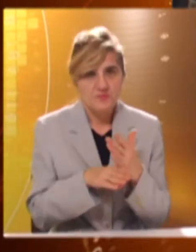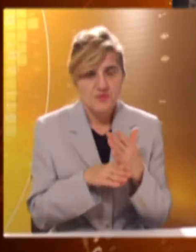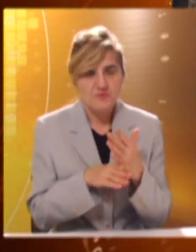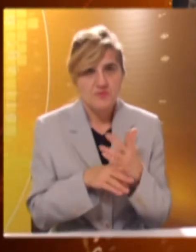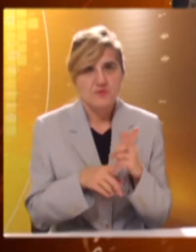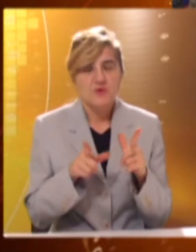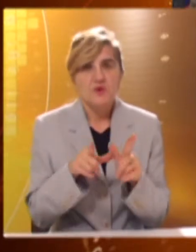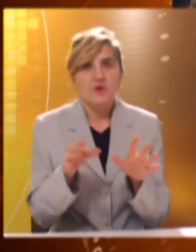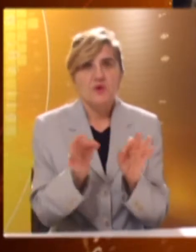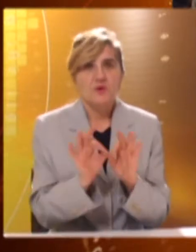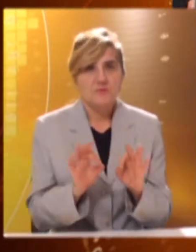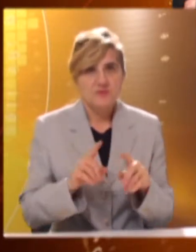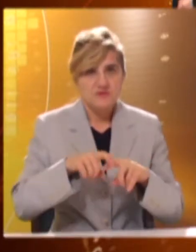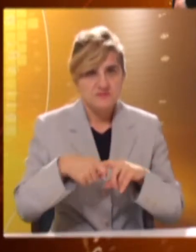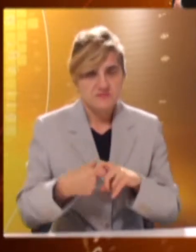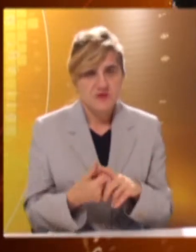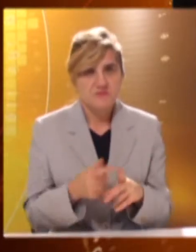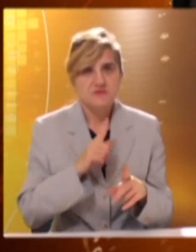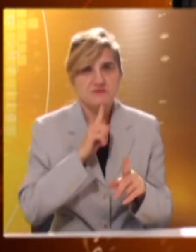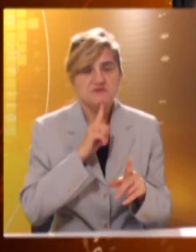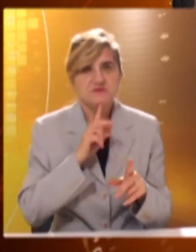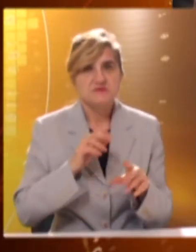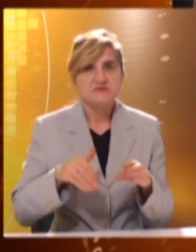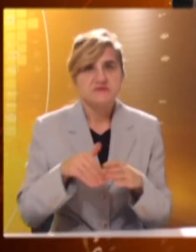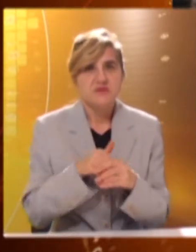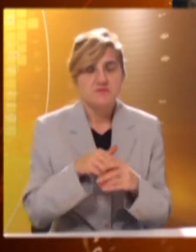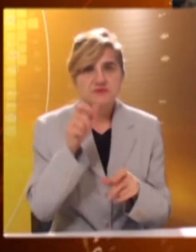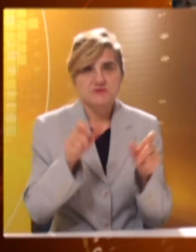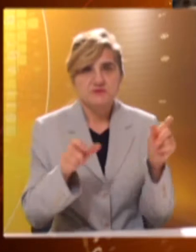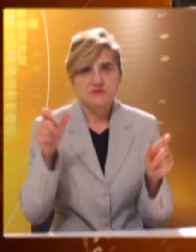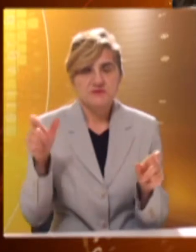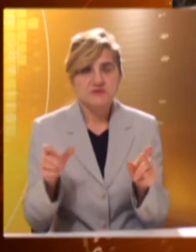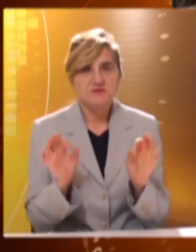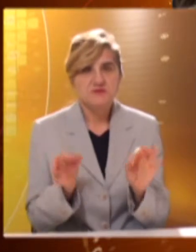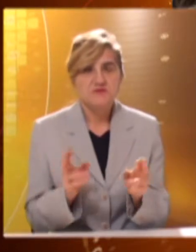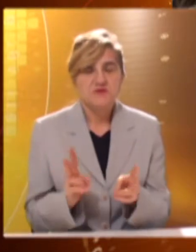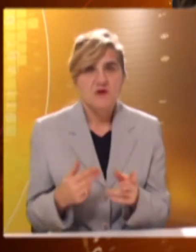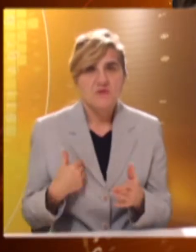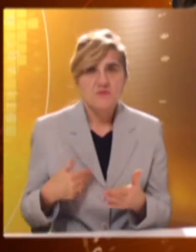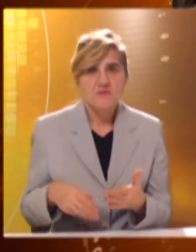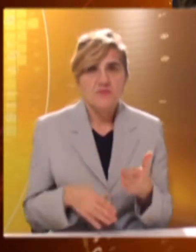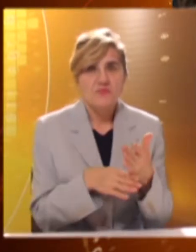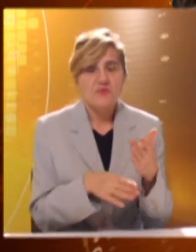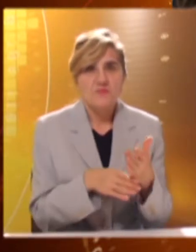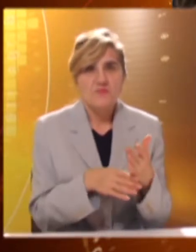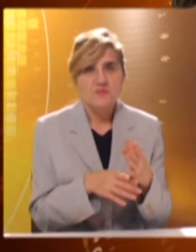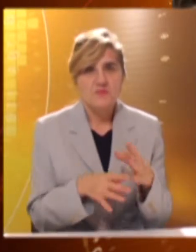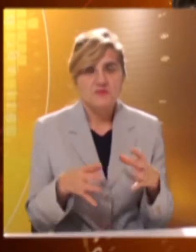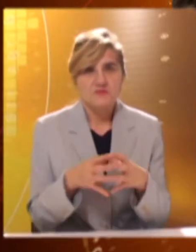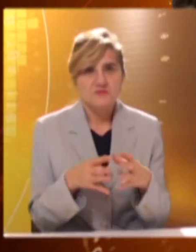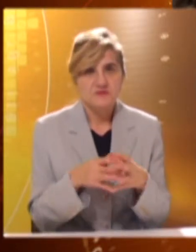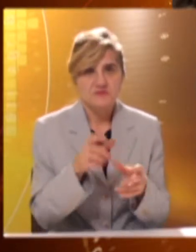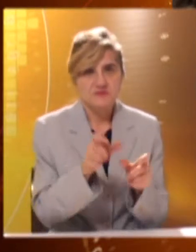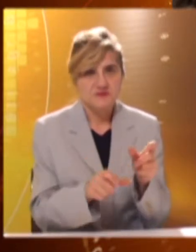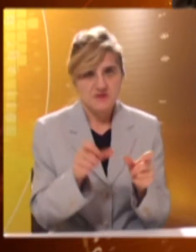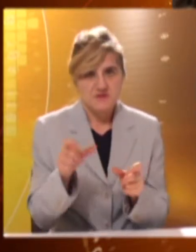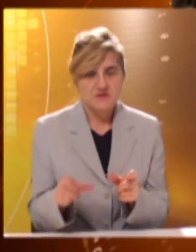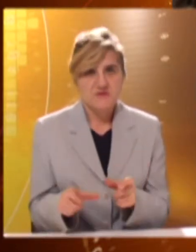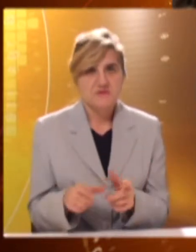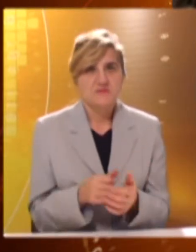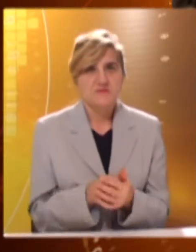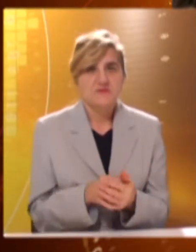je pomogla u opremanju ovog objekta i koja će pomoći i kod zapošljavanja određenog broja stručnih lica koji imaju za cilj da podrže sistem socijalne zaštite u